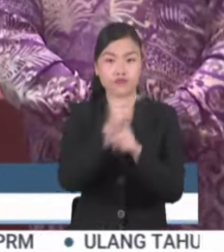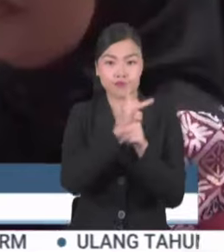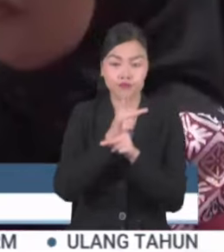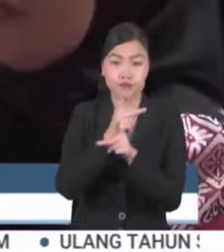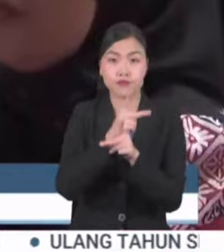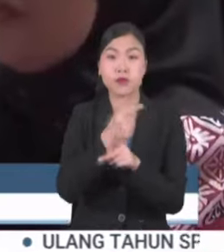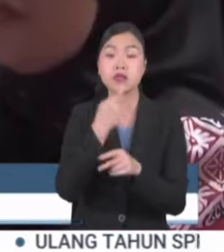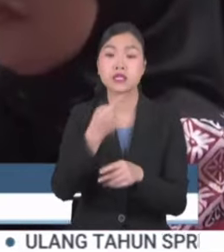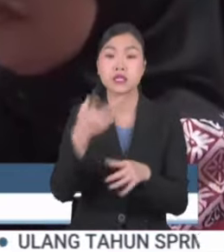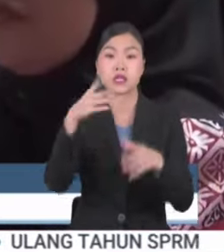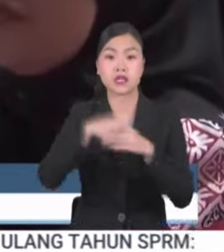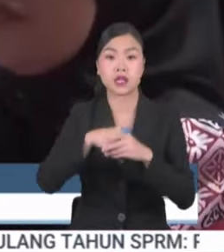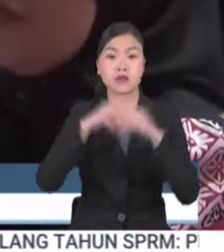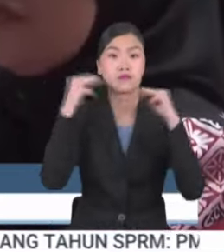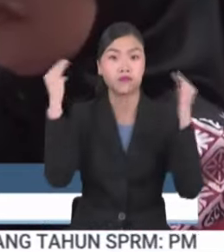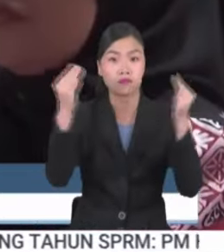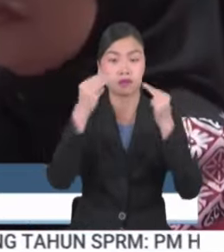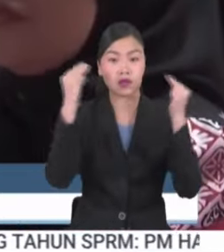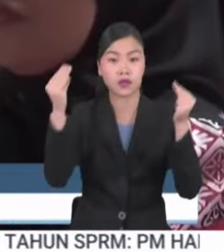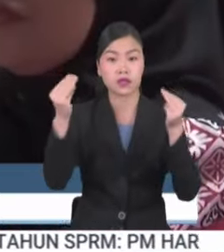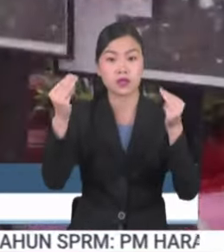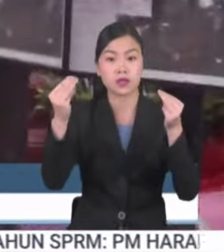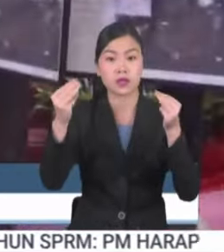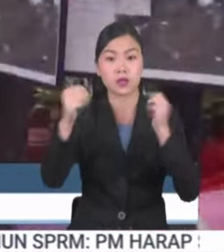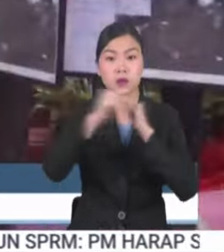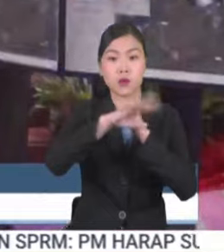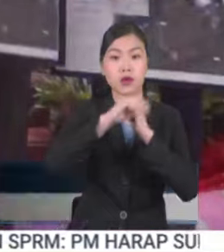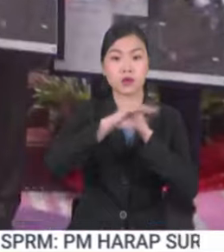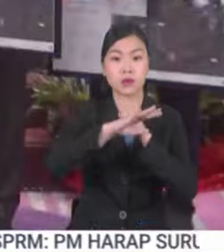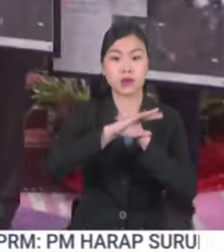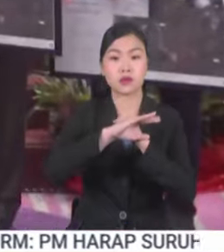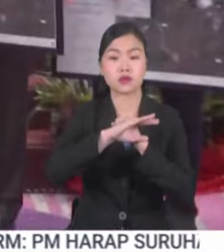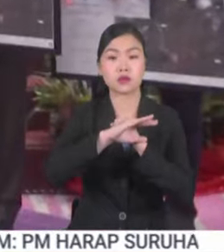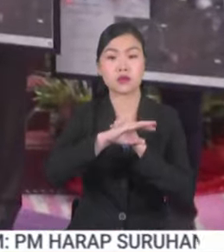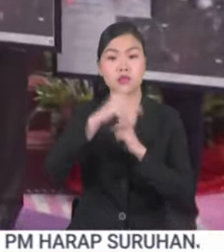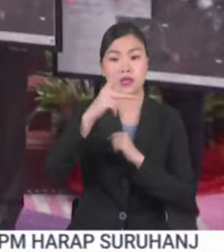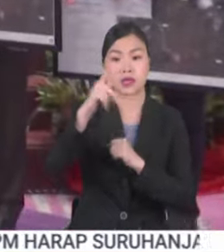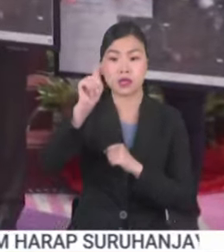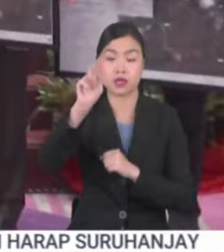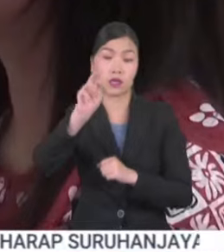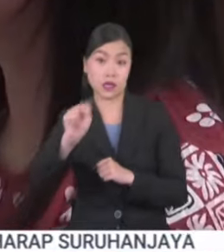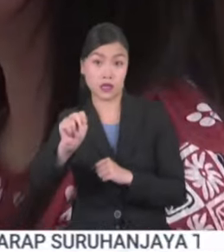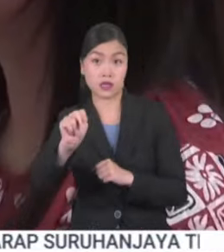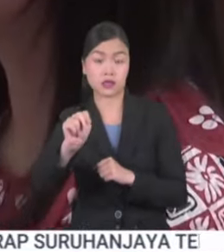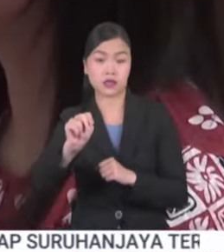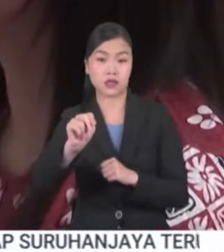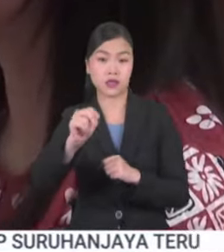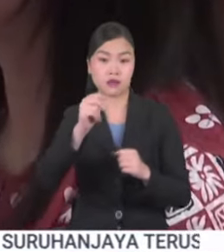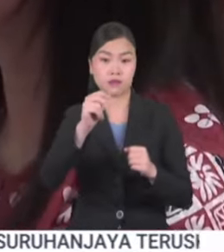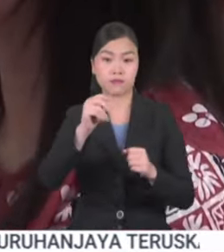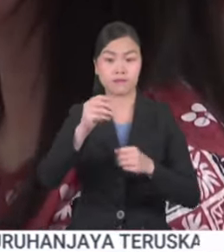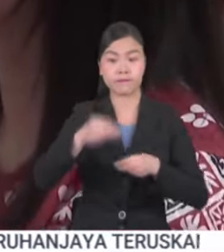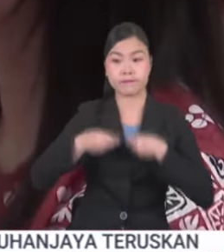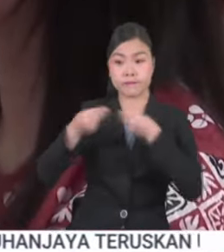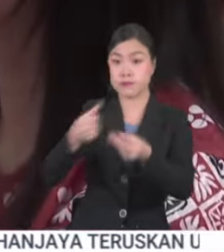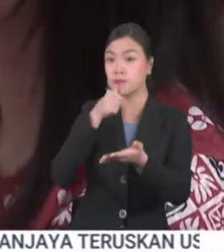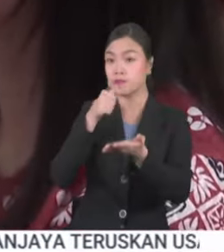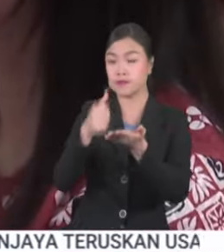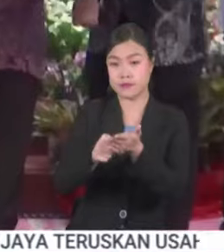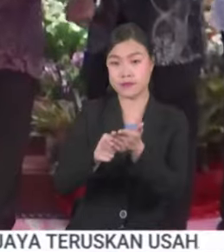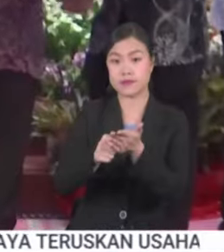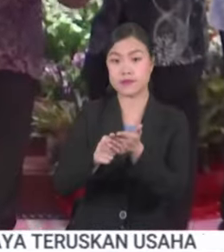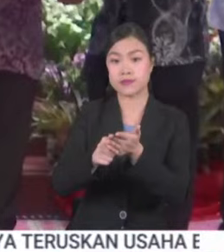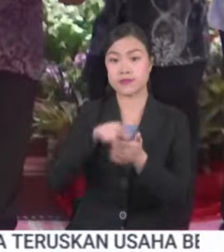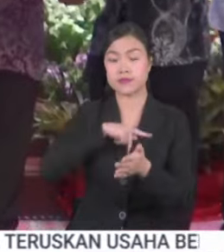berkata demikian ketika berucap pada Majlis Warta Communal Reserve Section 6 KTN dan penyampaian surat hak milik tanah